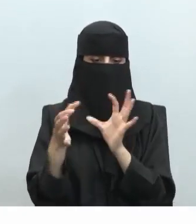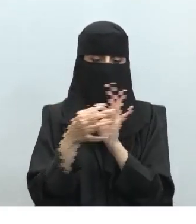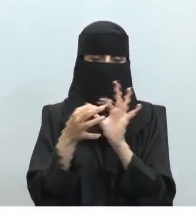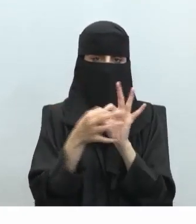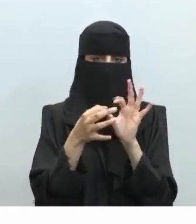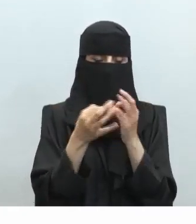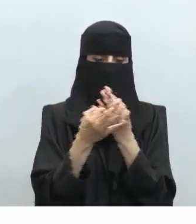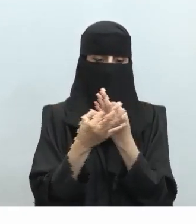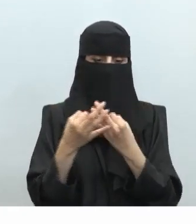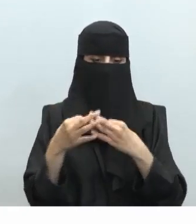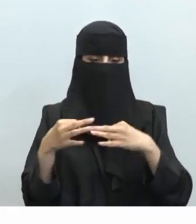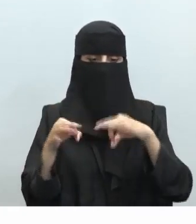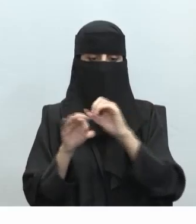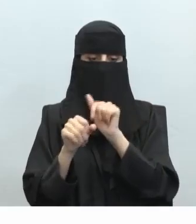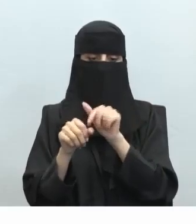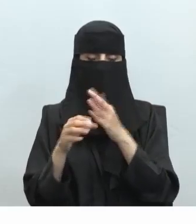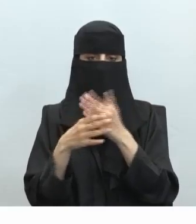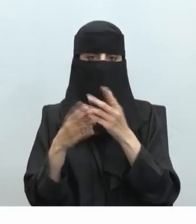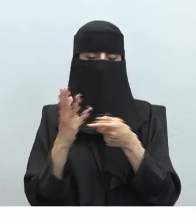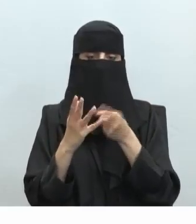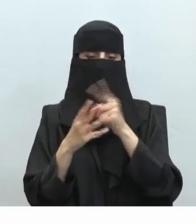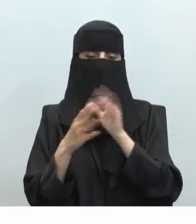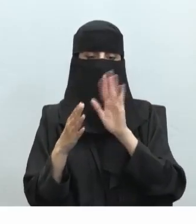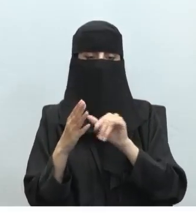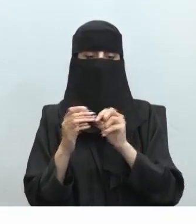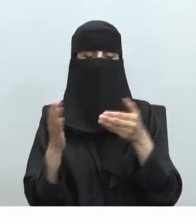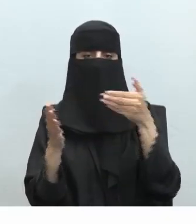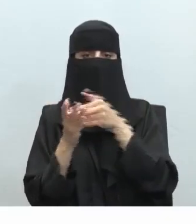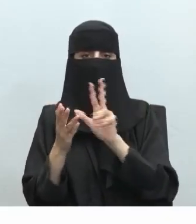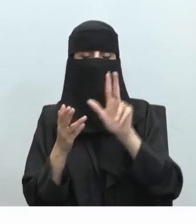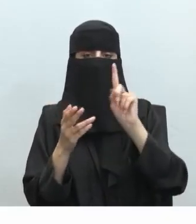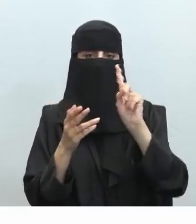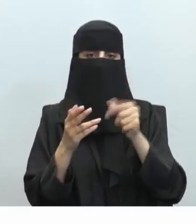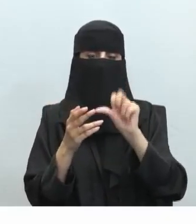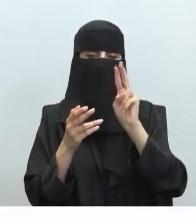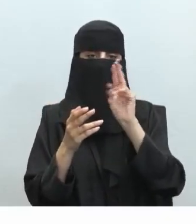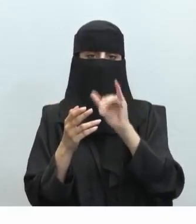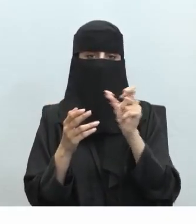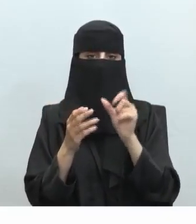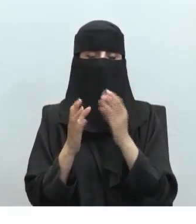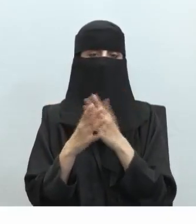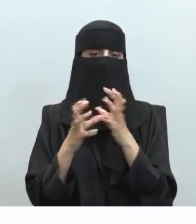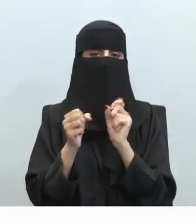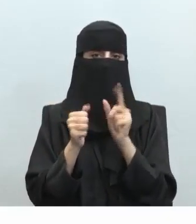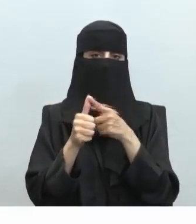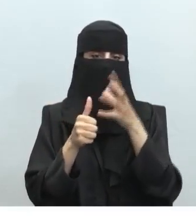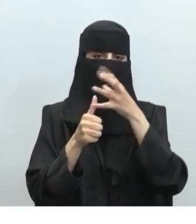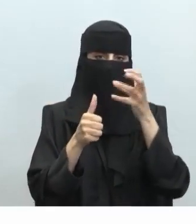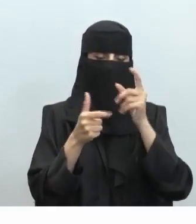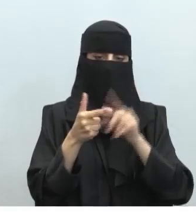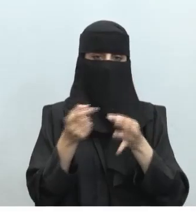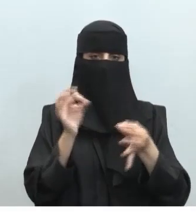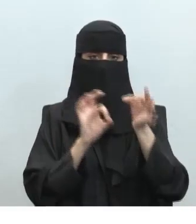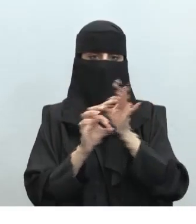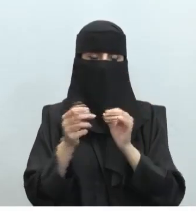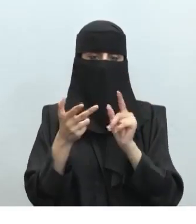الاحماض الامينيه بالروابط الببتيديه ليتكون لدينا البروتين اذا عمليه نسخ عمليه معالجه وعمليه